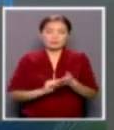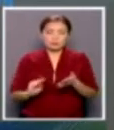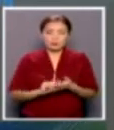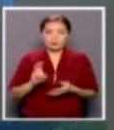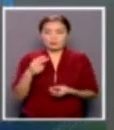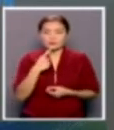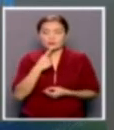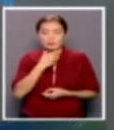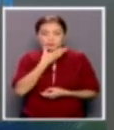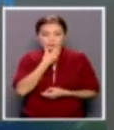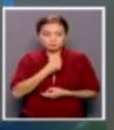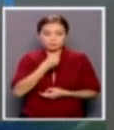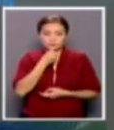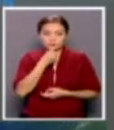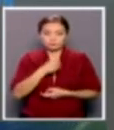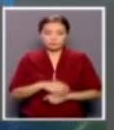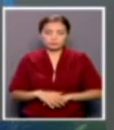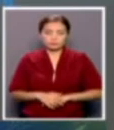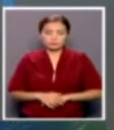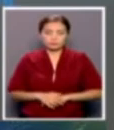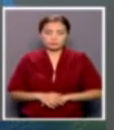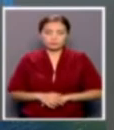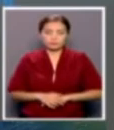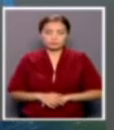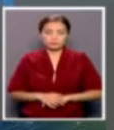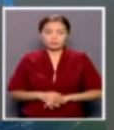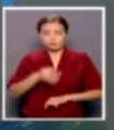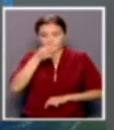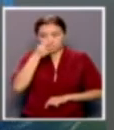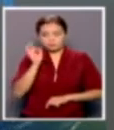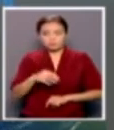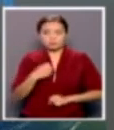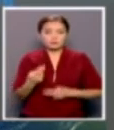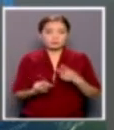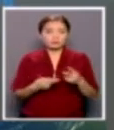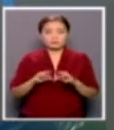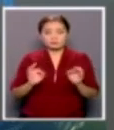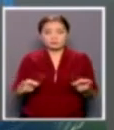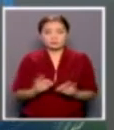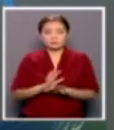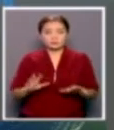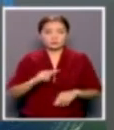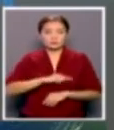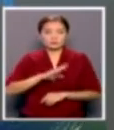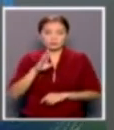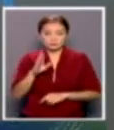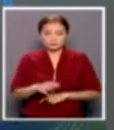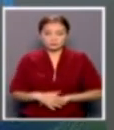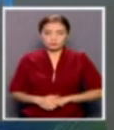ұлт тілінің сұлулығына, ұлт тілінің соншама шебер бейнелеу қабілетіне Жумекен жырлары еңбек етеді.